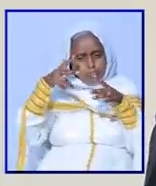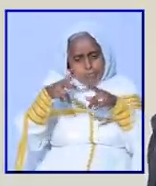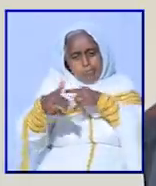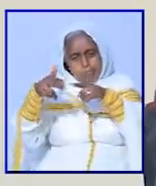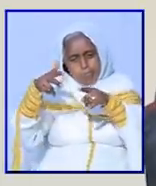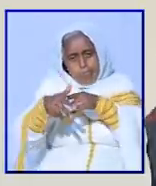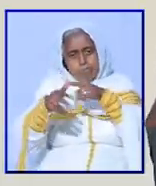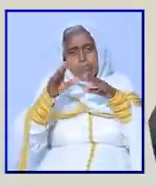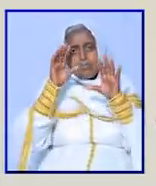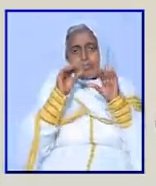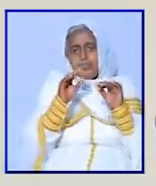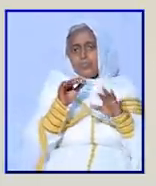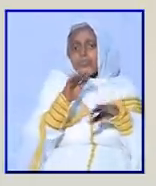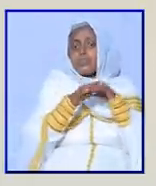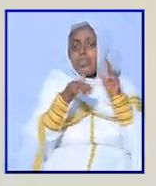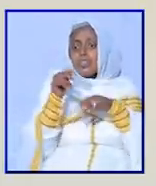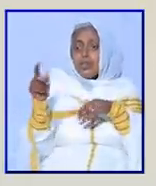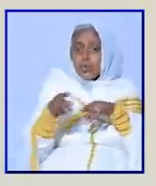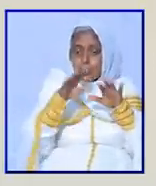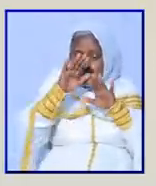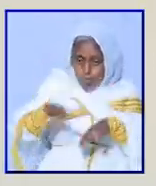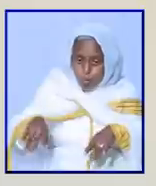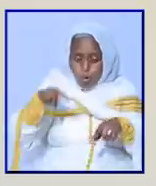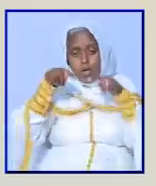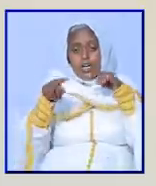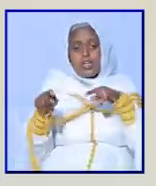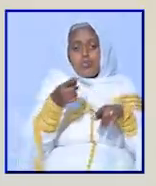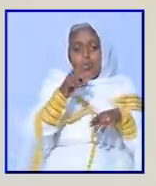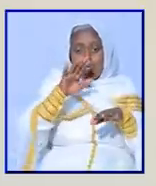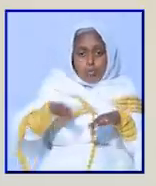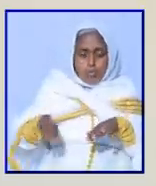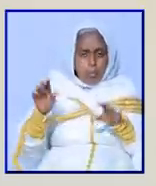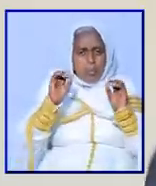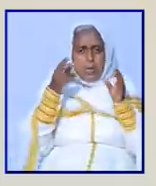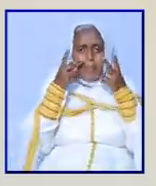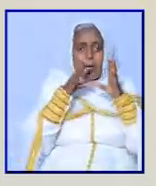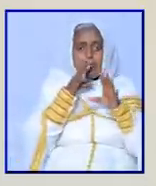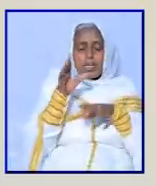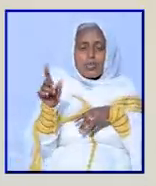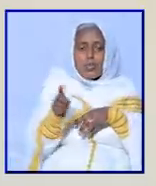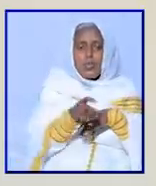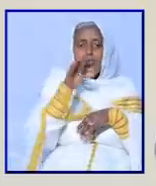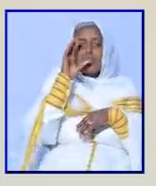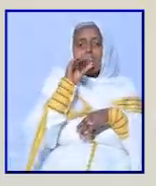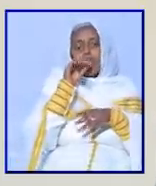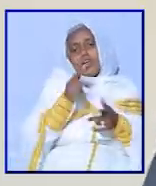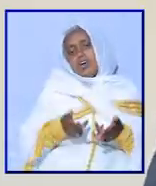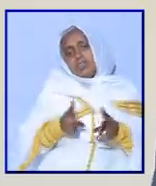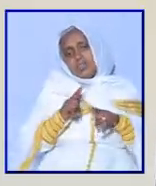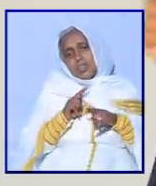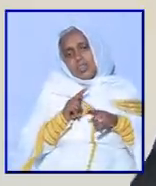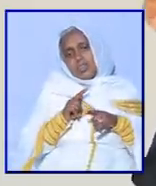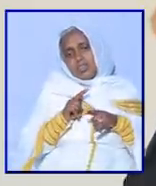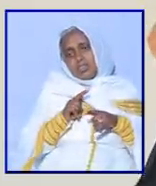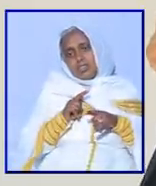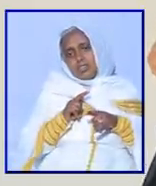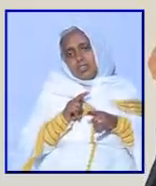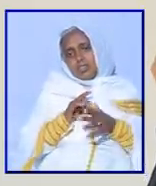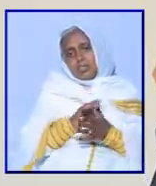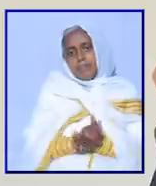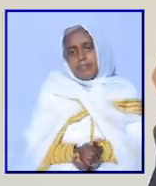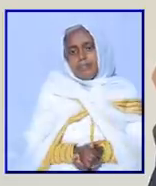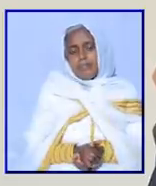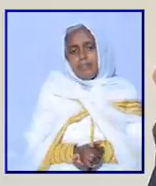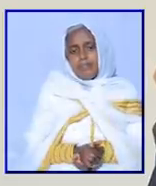ምን ተናገሩ ያንን መሰነጣጠቅ ነው እጅ መሆኑን ትቶ እግር መሆኑን ትቶ ምንም የማይመለከተው ሆኖ ሲያወራ